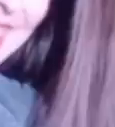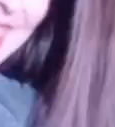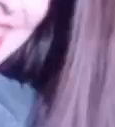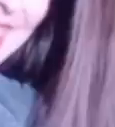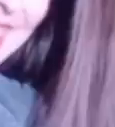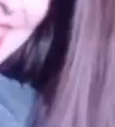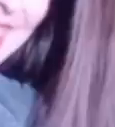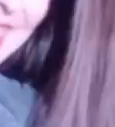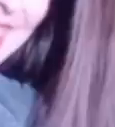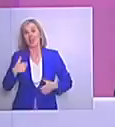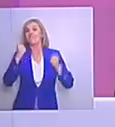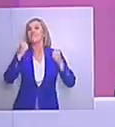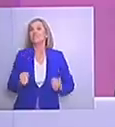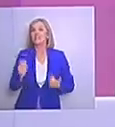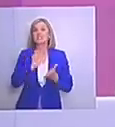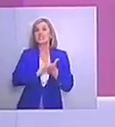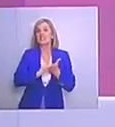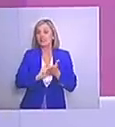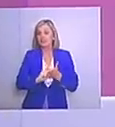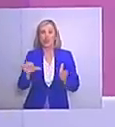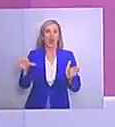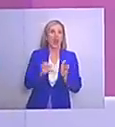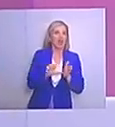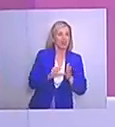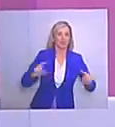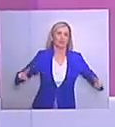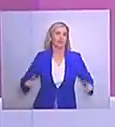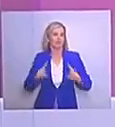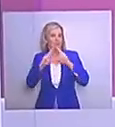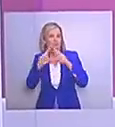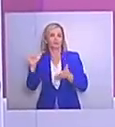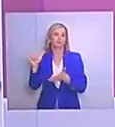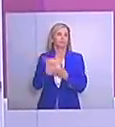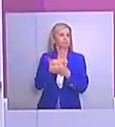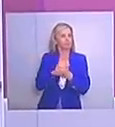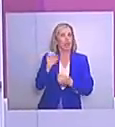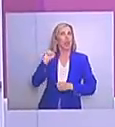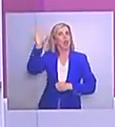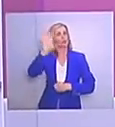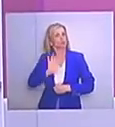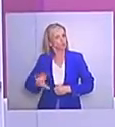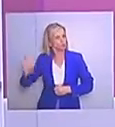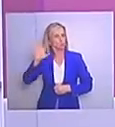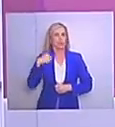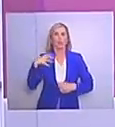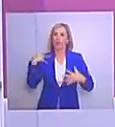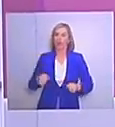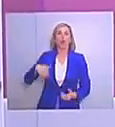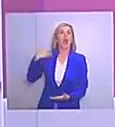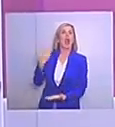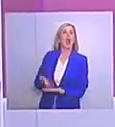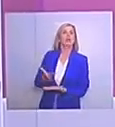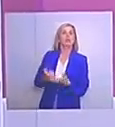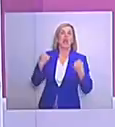να την ακούσουμε, γιατί εντάξει, προφανώς, κυρία Δάλα, καλημέρα σας. Καλημέρα σας. Επειδή τώρα υπάρχει μια μεγάλη